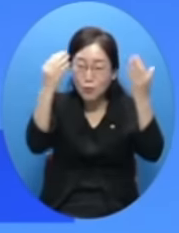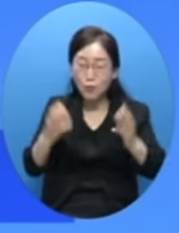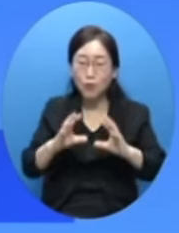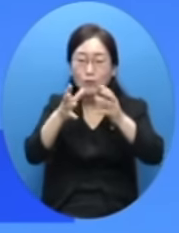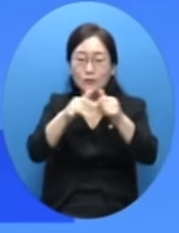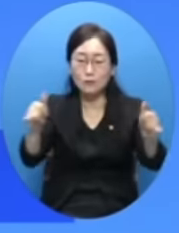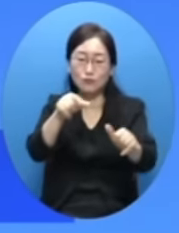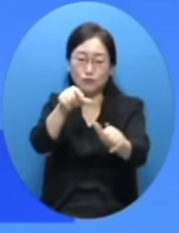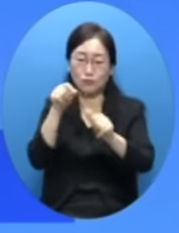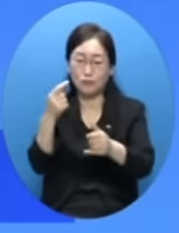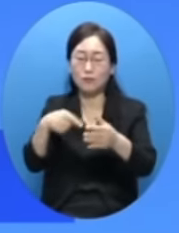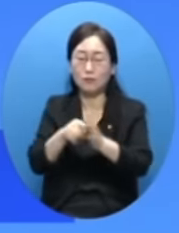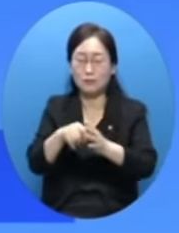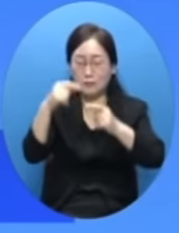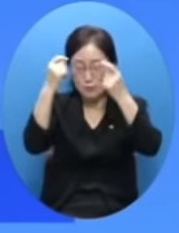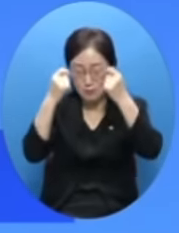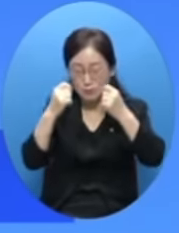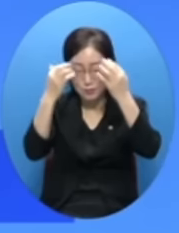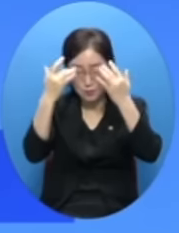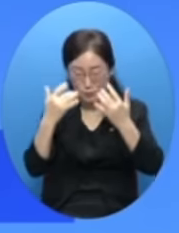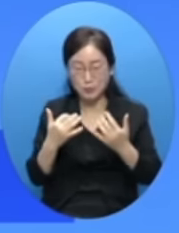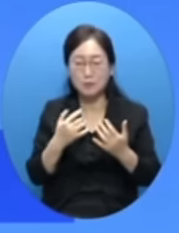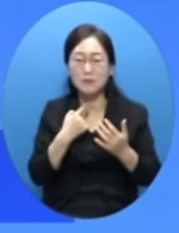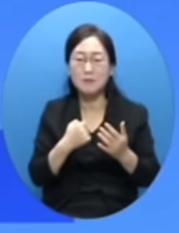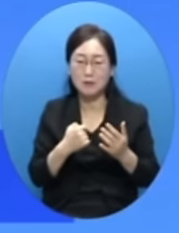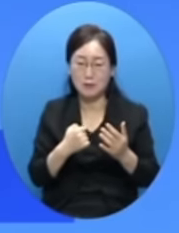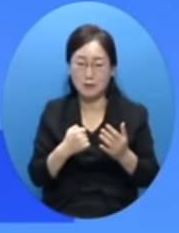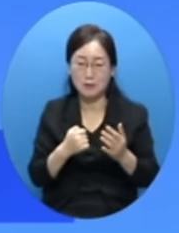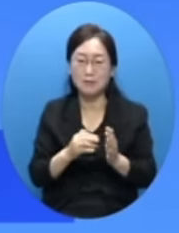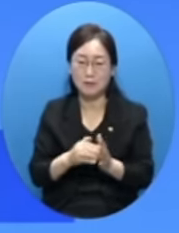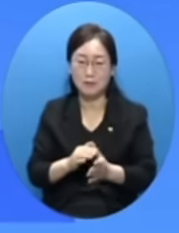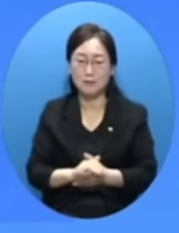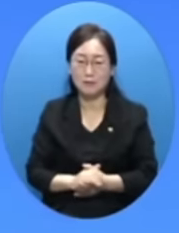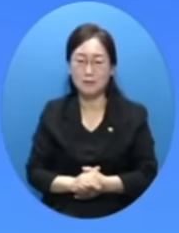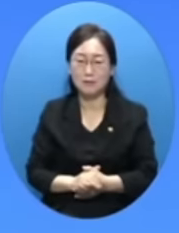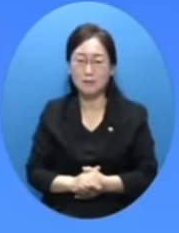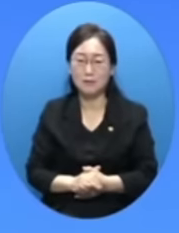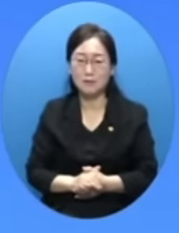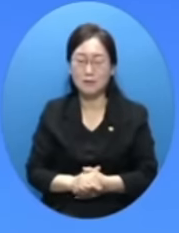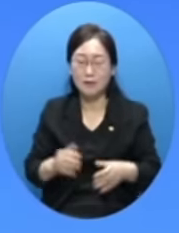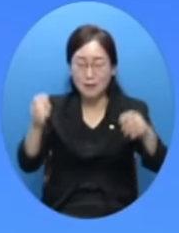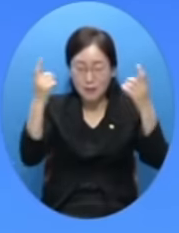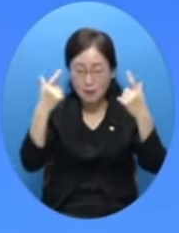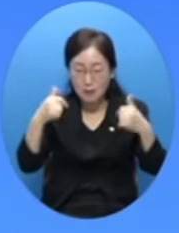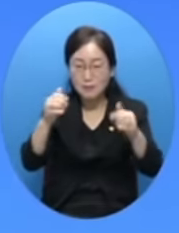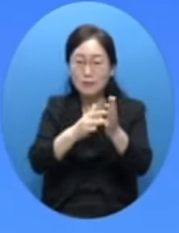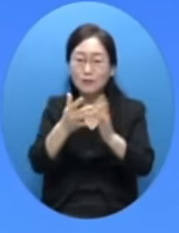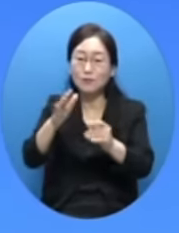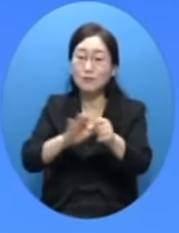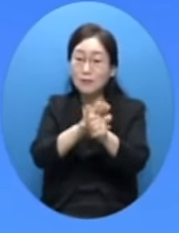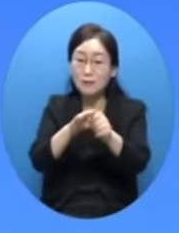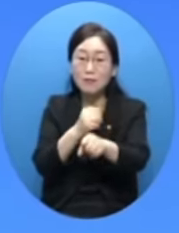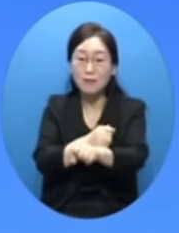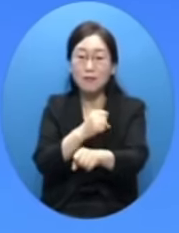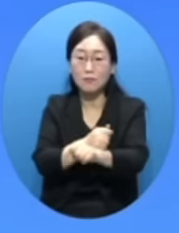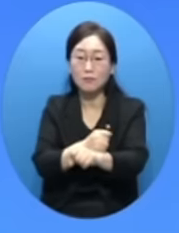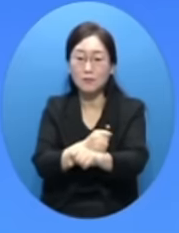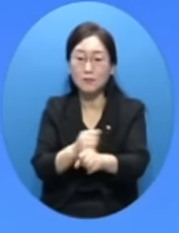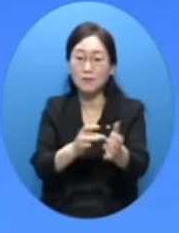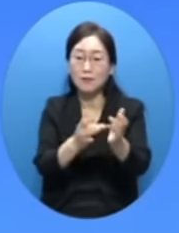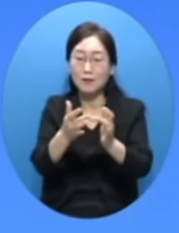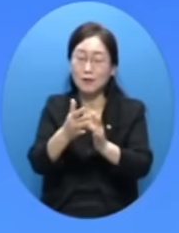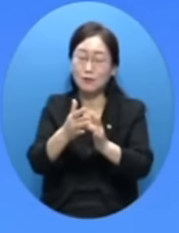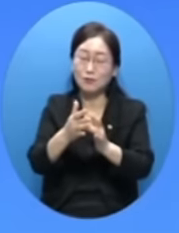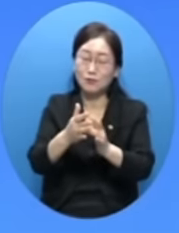구원을 위해서 눈물을 흘리셨던 것을 알 수가 있습니다. 늘 예수님을 사랑하고 예수님을